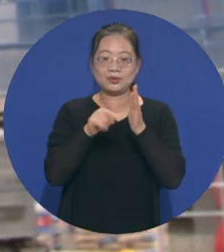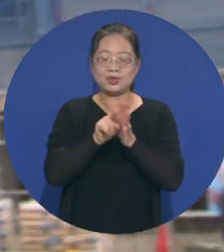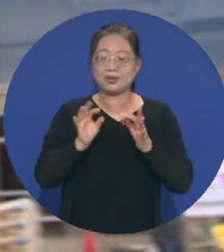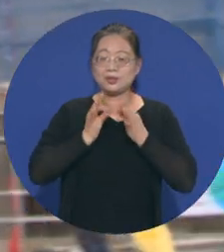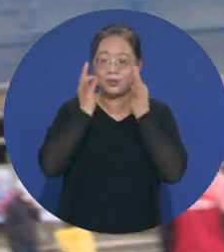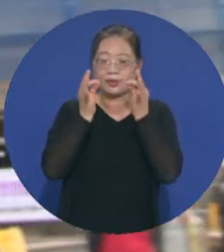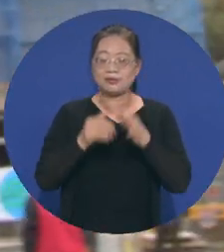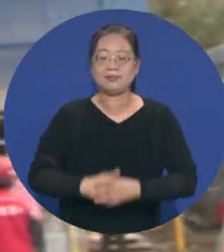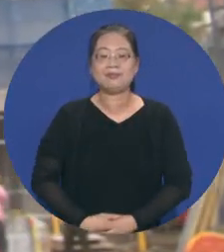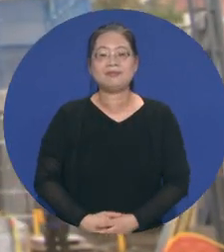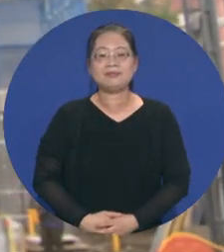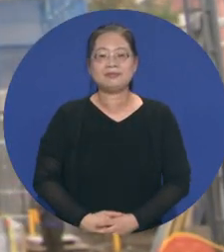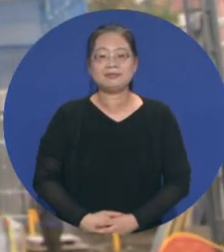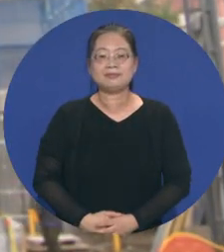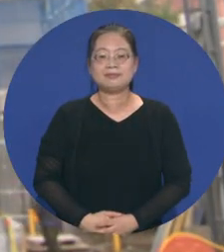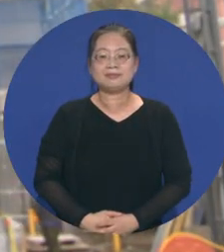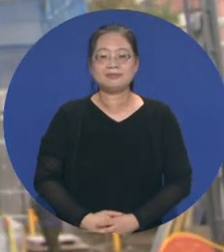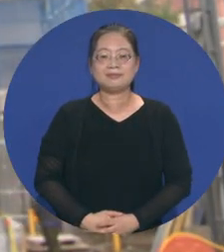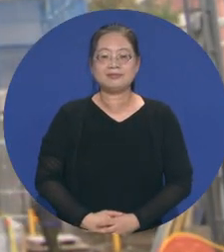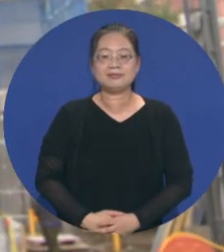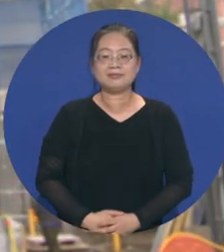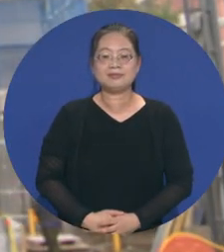위해 노력하고 있습니다